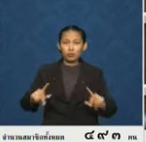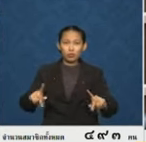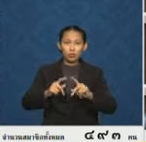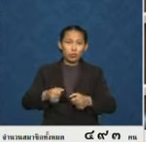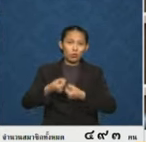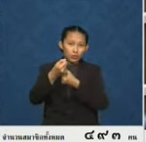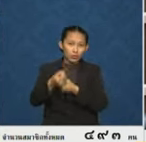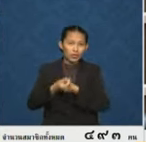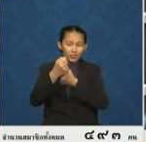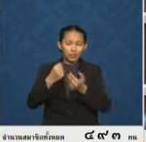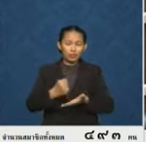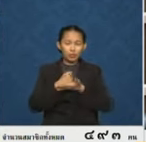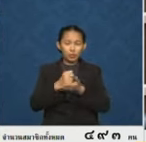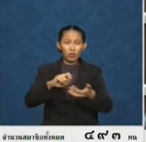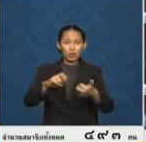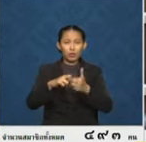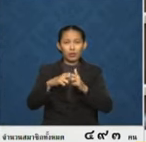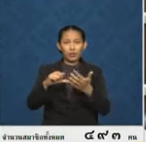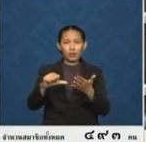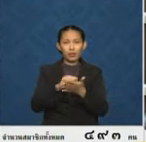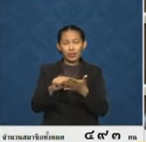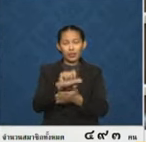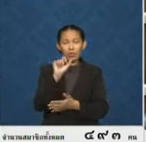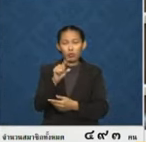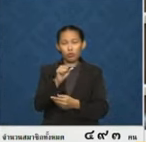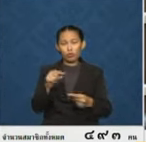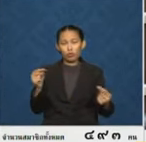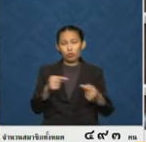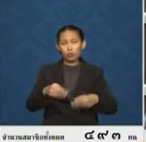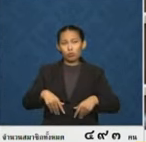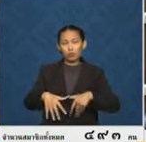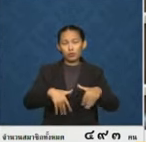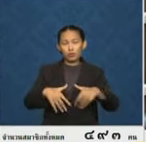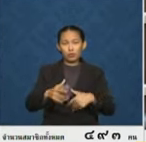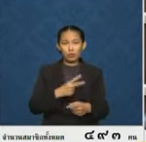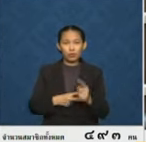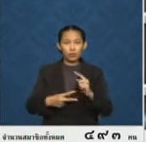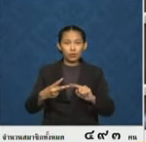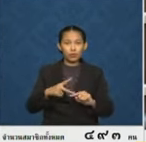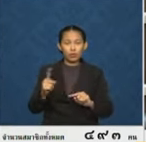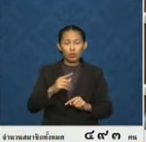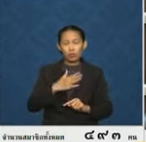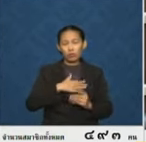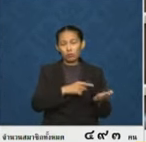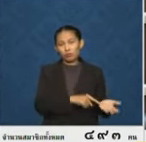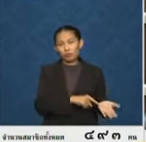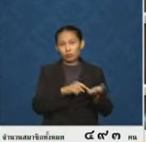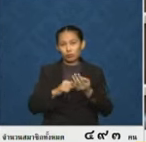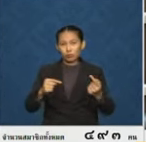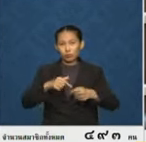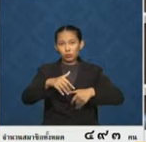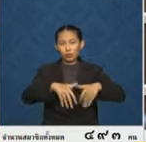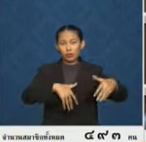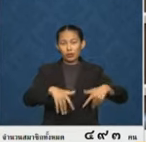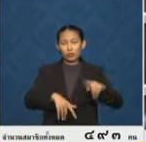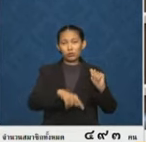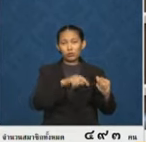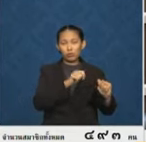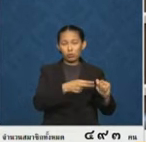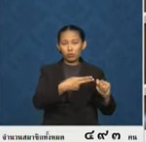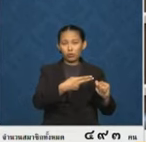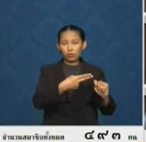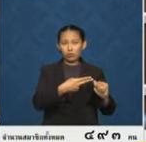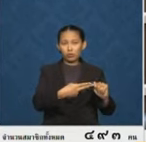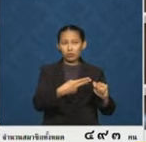สหกรณ์ช่วยเร่งแก้ไขปัญหาเหล่านี้ให้พี่น้องประชาชนด้วยครับ 2กระผมได้รับเรื่องร้องเรียนจากพี่น้องประชาชนตำบลหนองสาปา